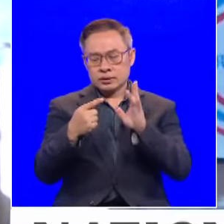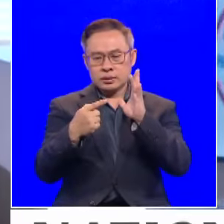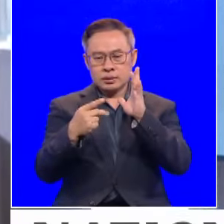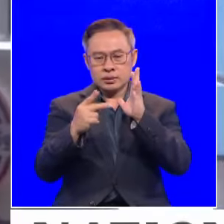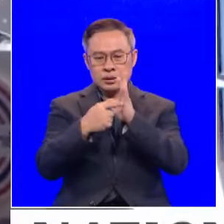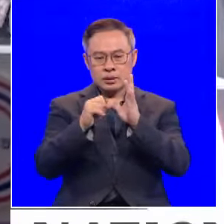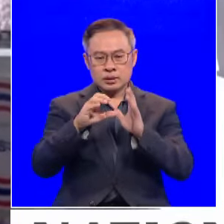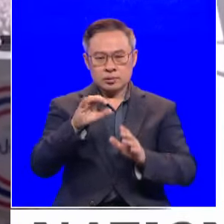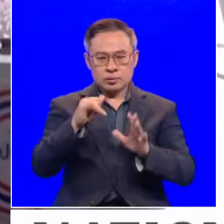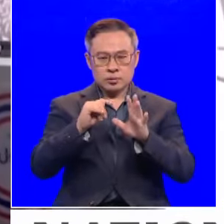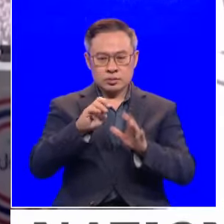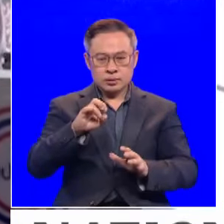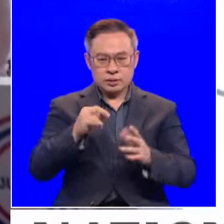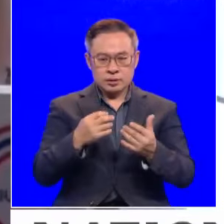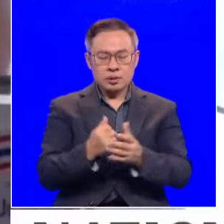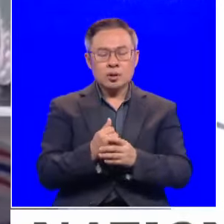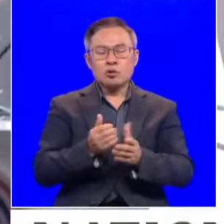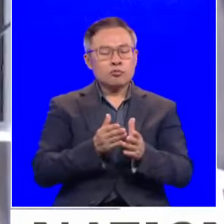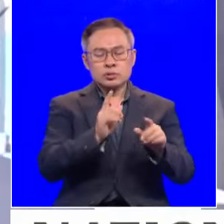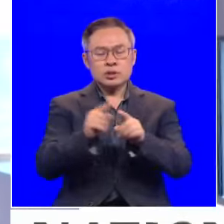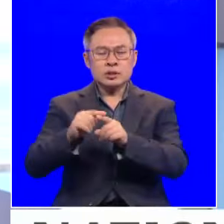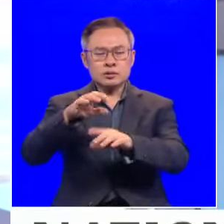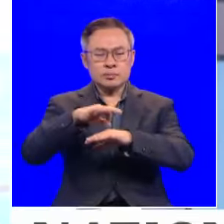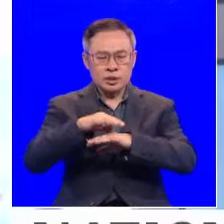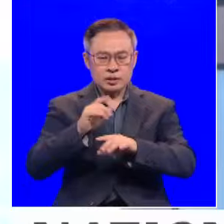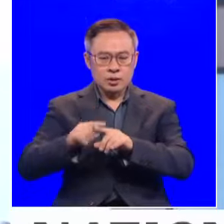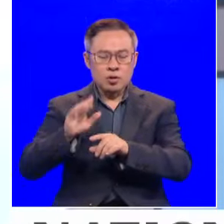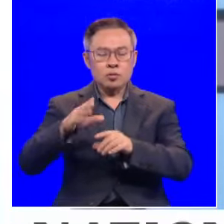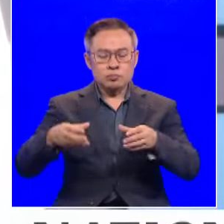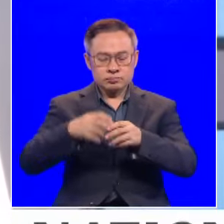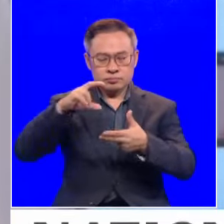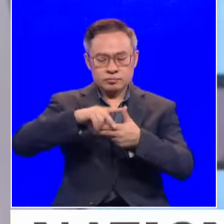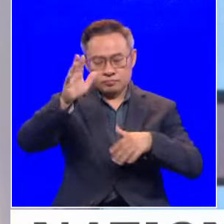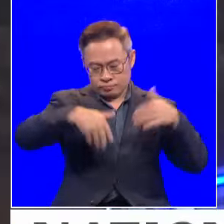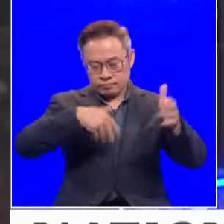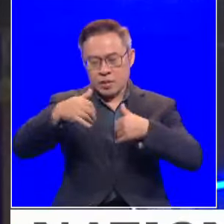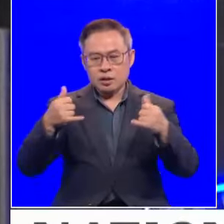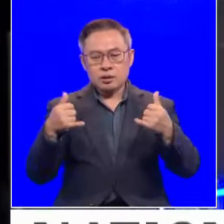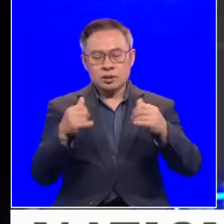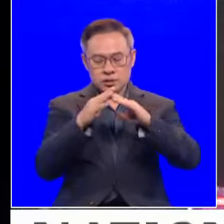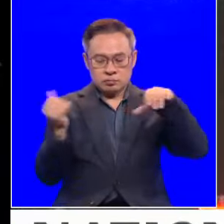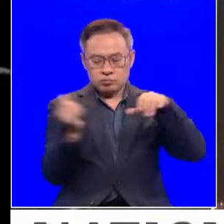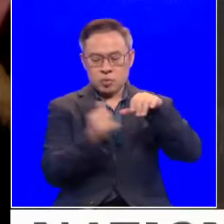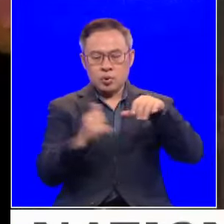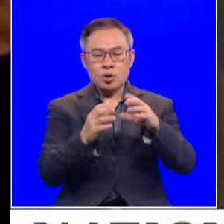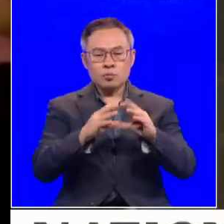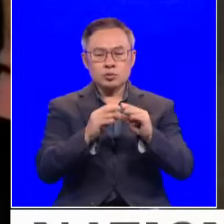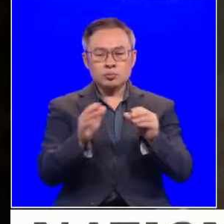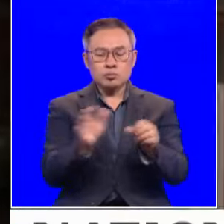พัฒนวงศ์นายทะเบียนพรรคค่ะนายสุธรรมจริตงาม นายกระแสตระกูลพรพ